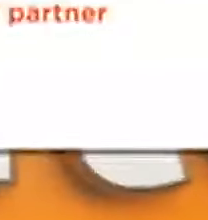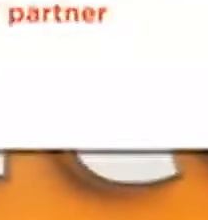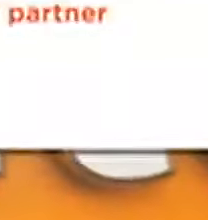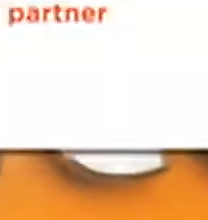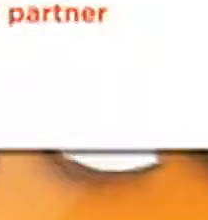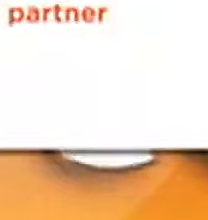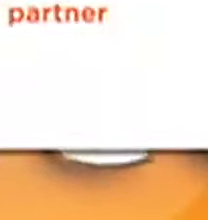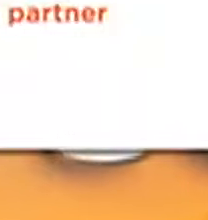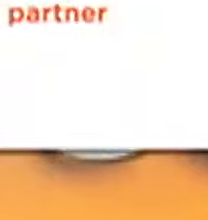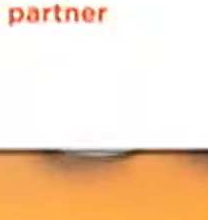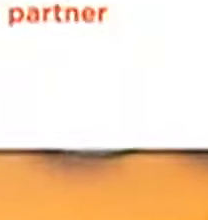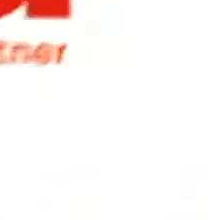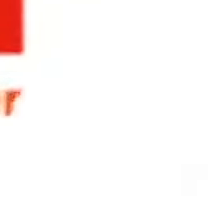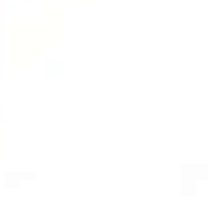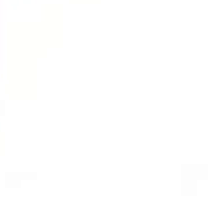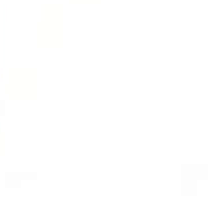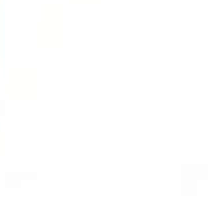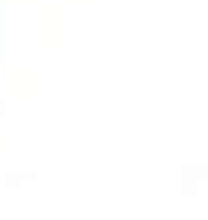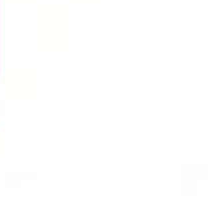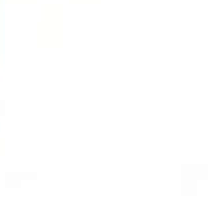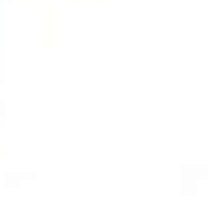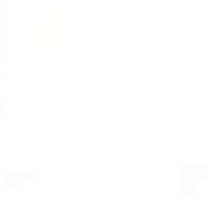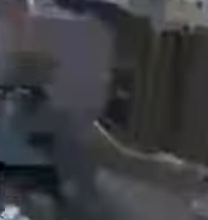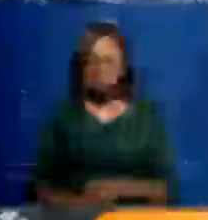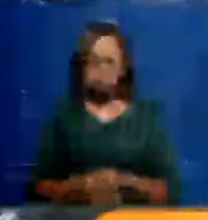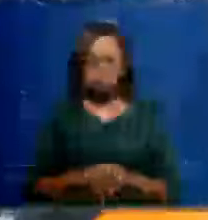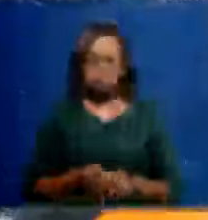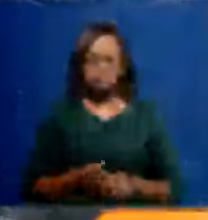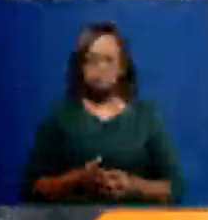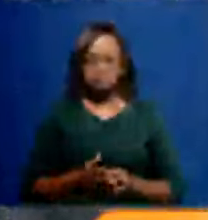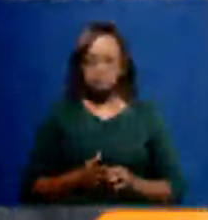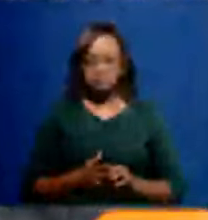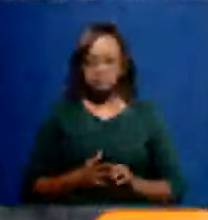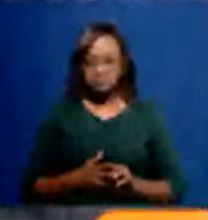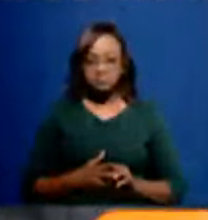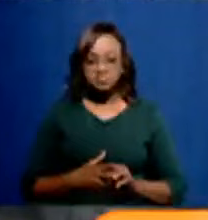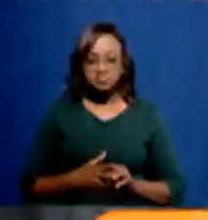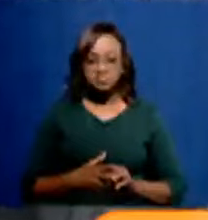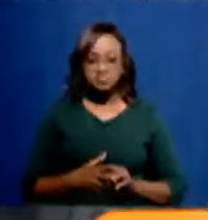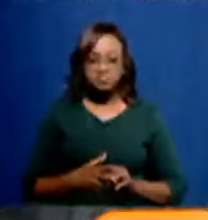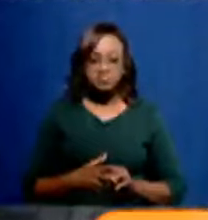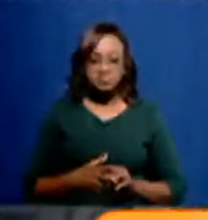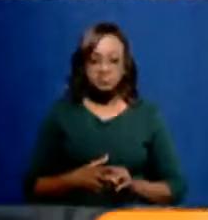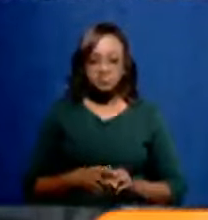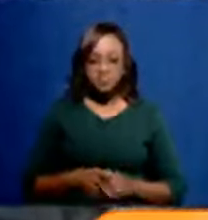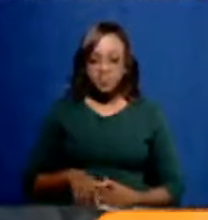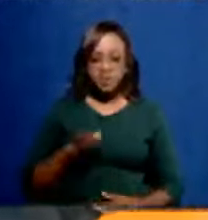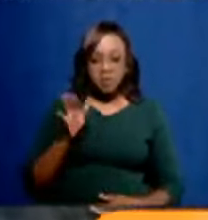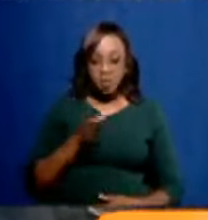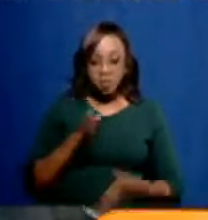Siha na Maumbile, ikileto kwako na Equity Afia. Afya ya uzazi bado ni changamoto kubwa kwa